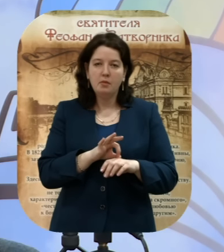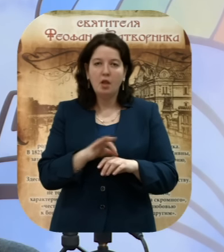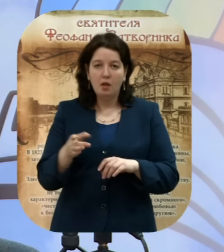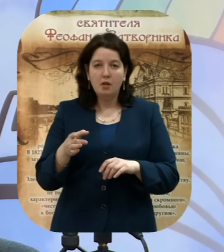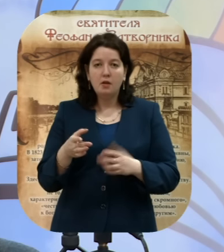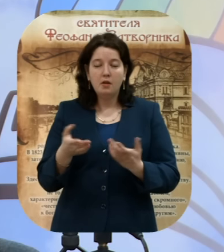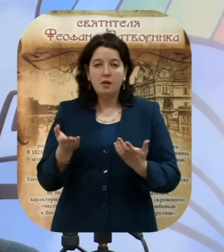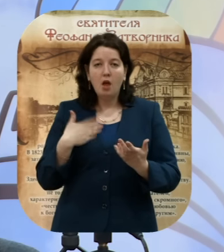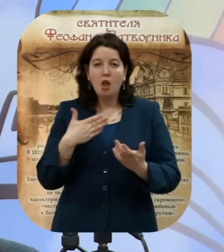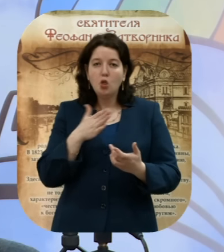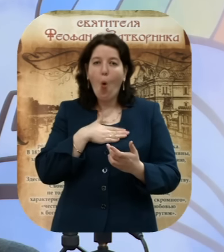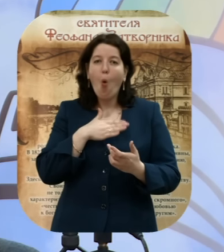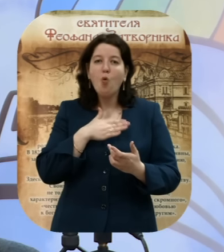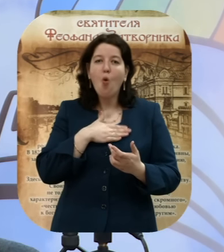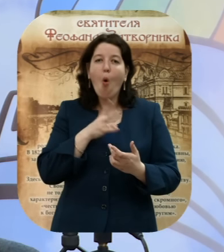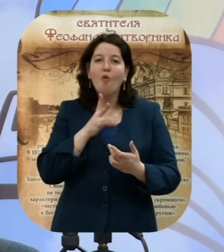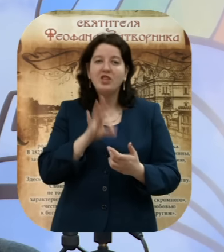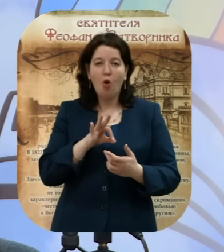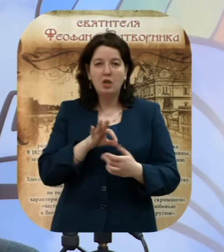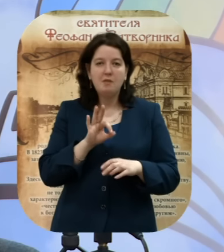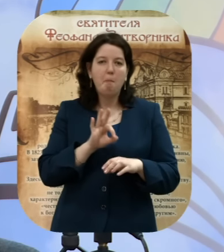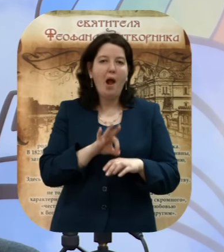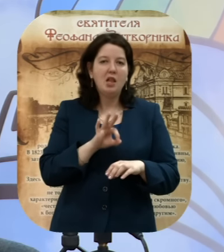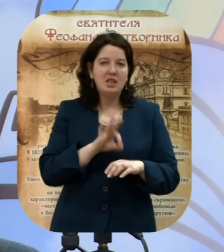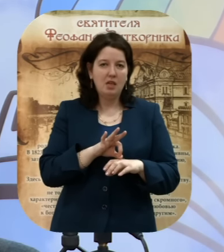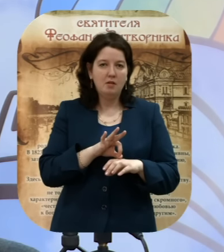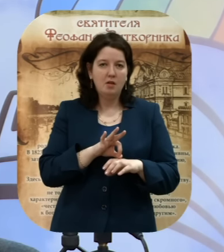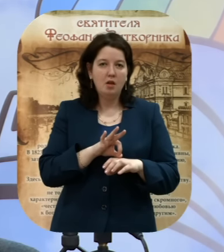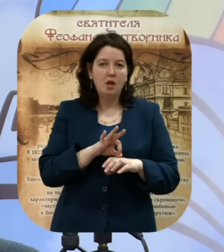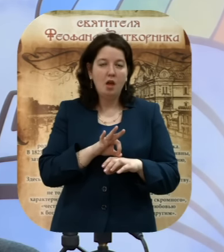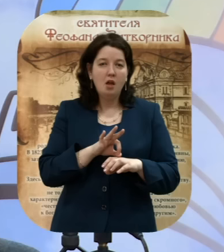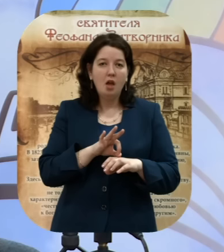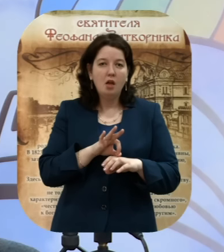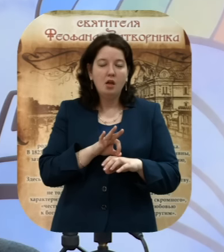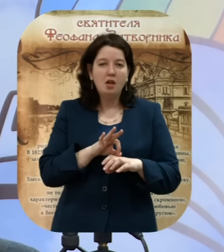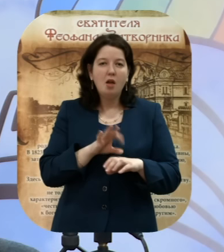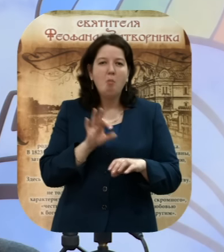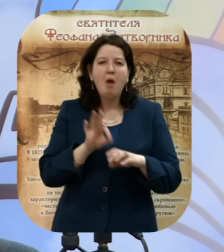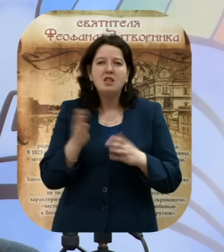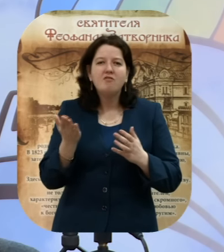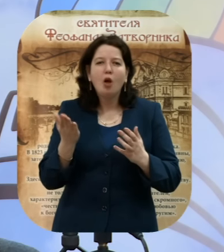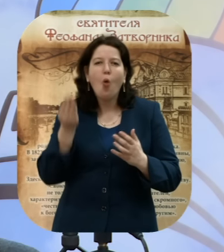Я говорю, духовно больны. Больны в каком смысле?